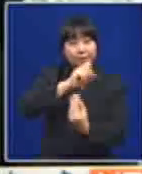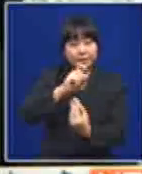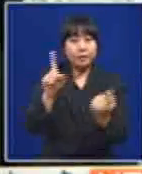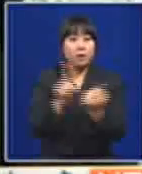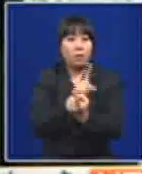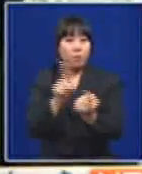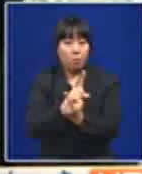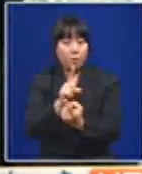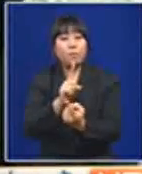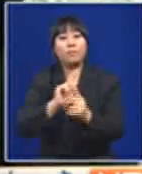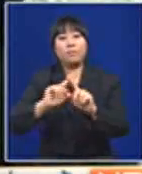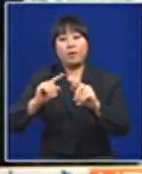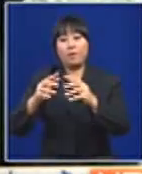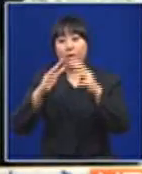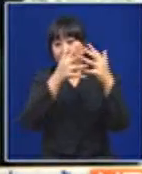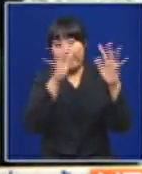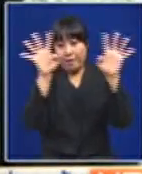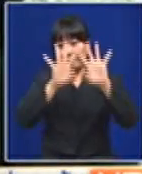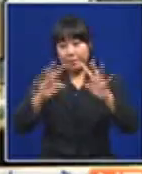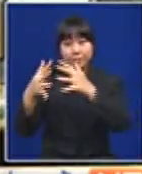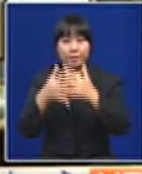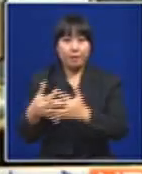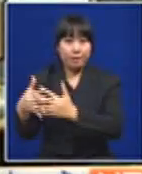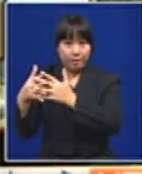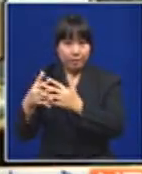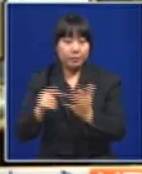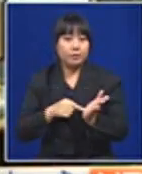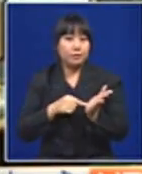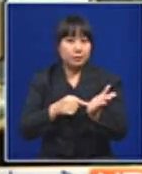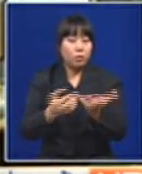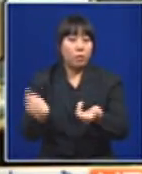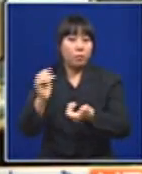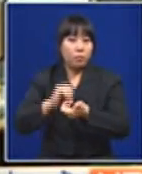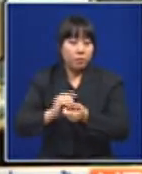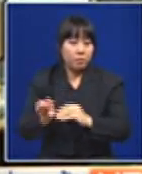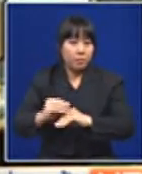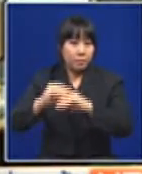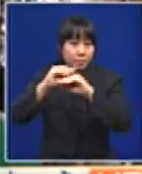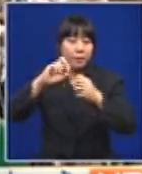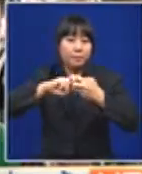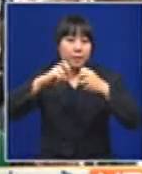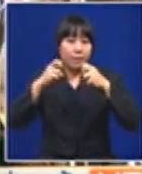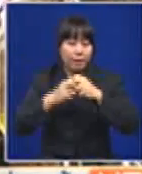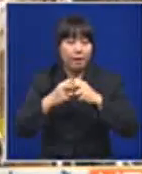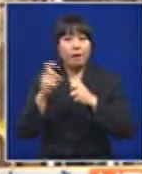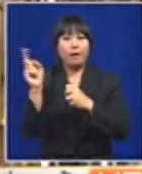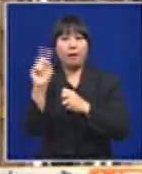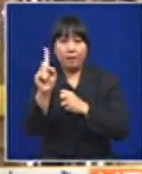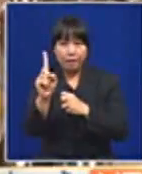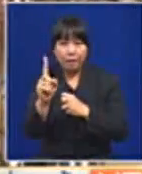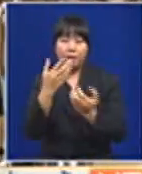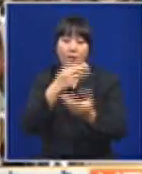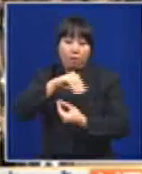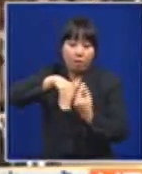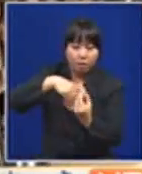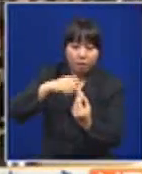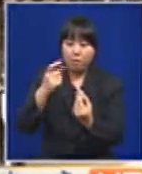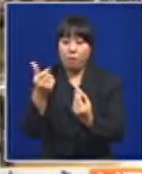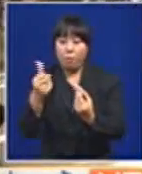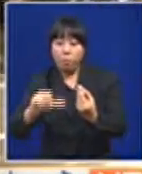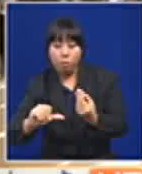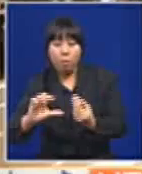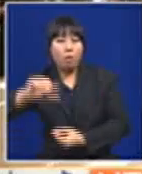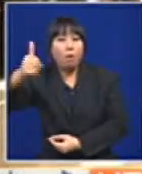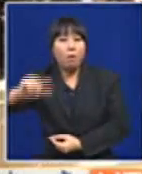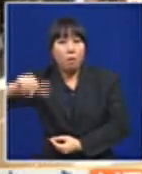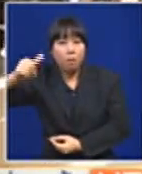สังคมระหว่างอาเซียนกับสหรัฐพร้อมเสนอขยายความร่วมมือทั้งการเผชิญกับปัญหาการชะลอตัวความผันผวนทางเศรษฐกิจโล